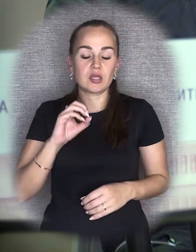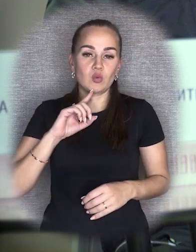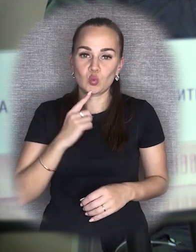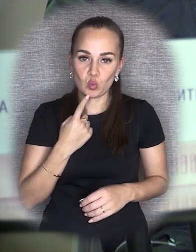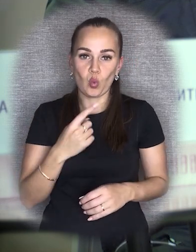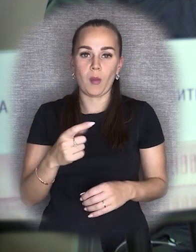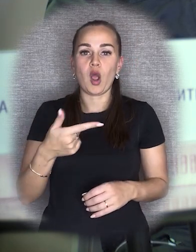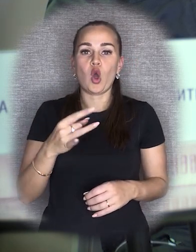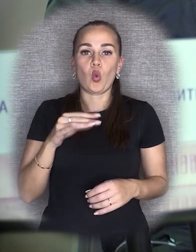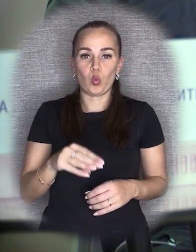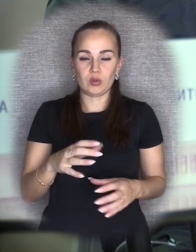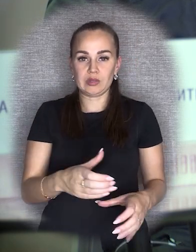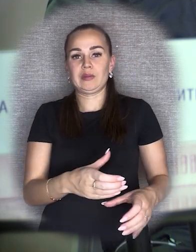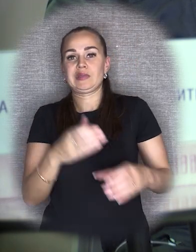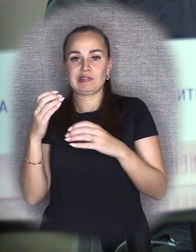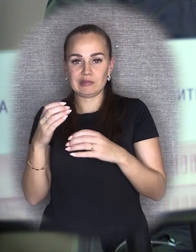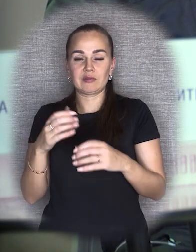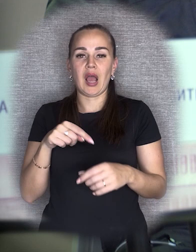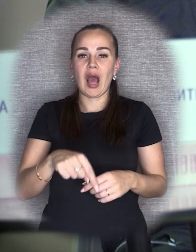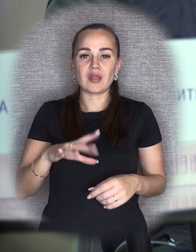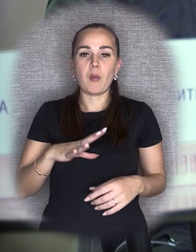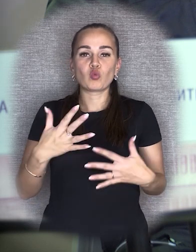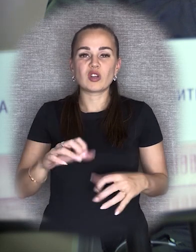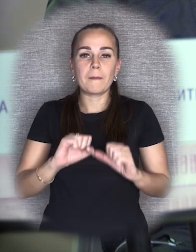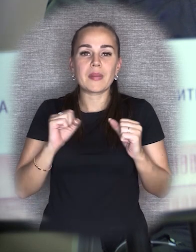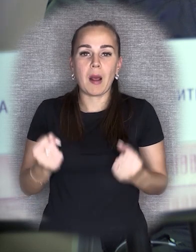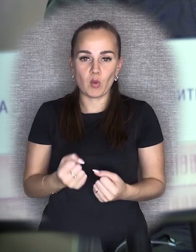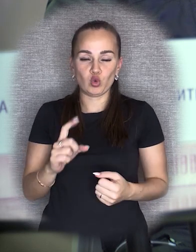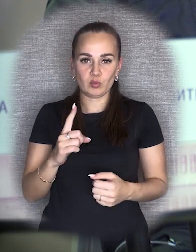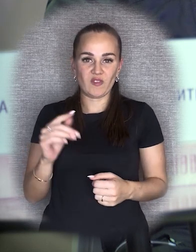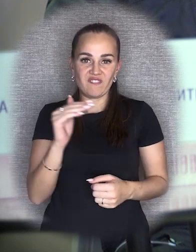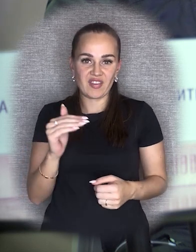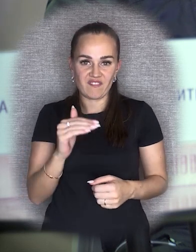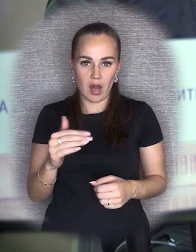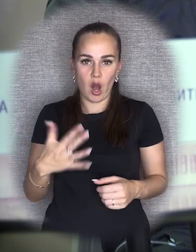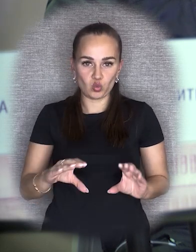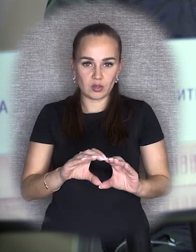достали из грунта, который был промерзший уже в феврале месяце.